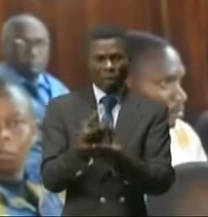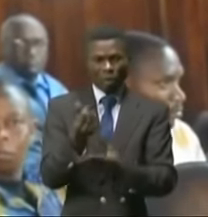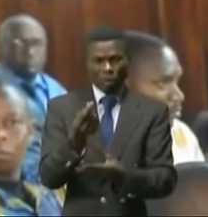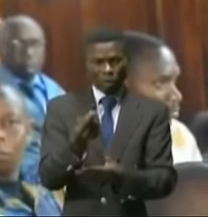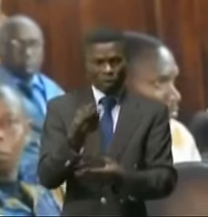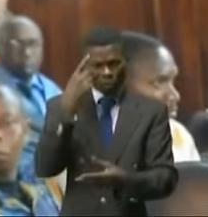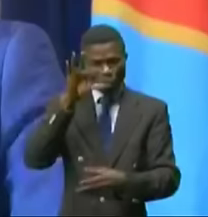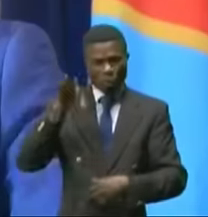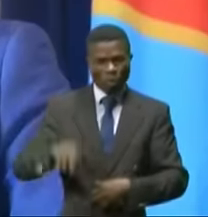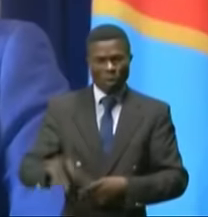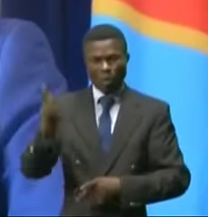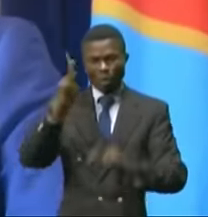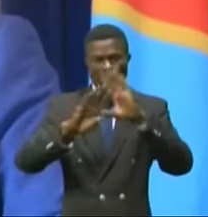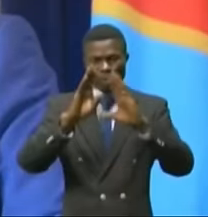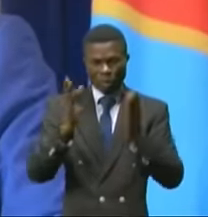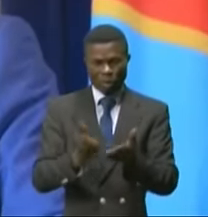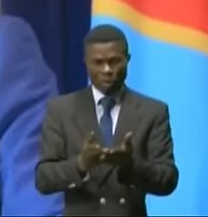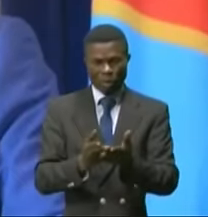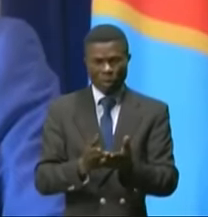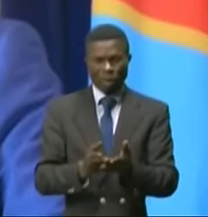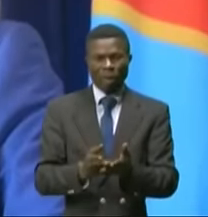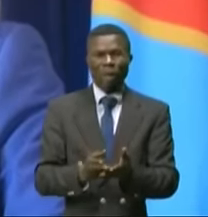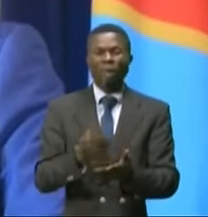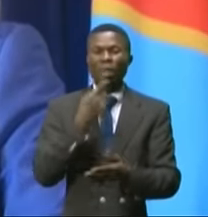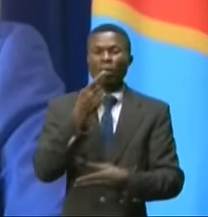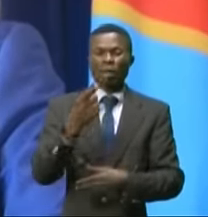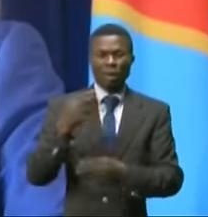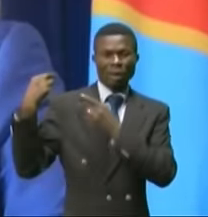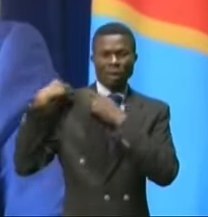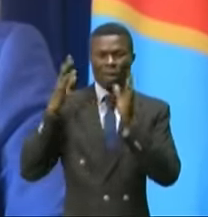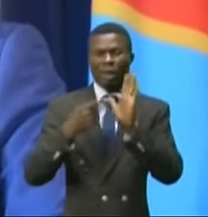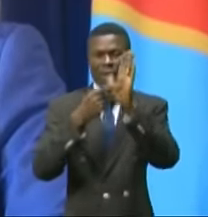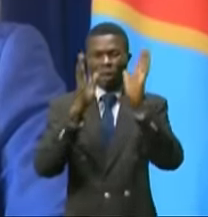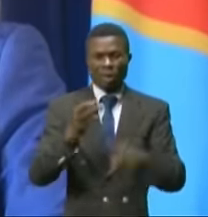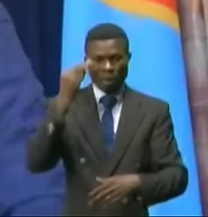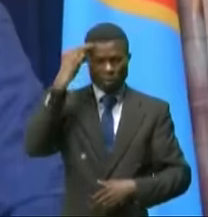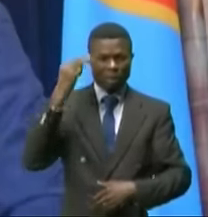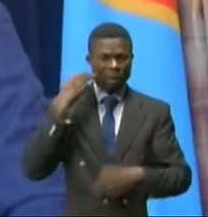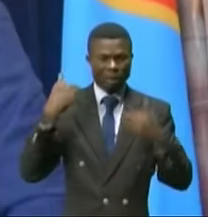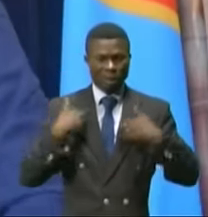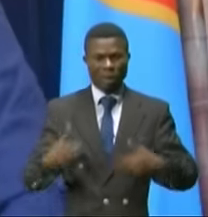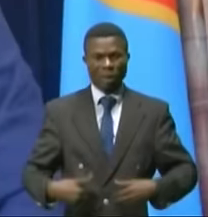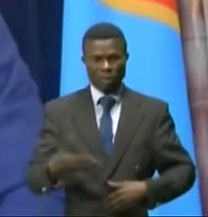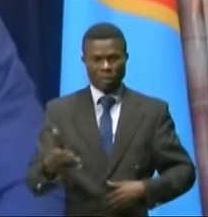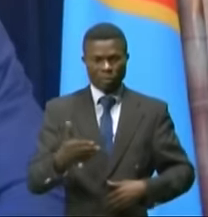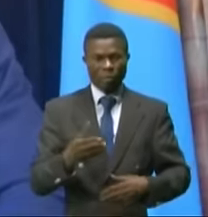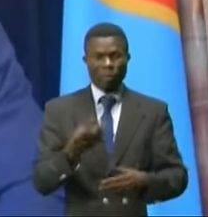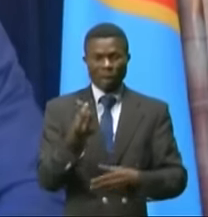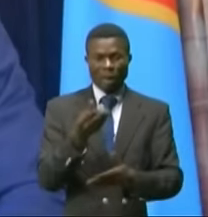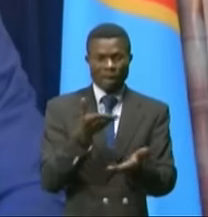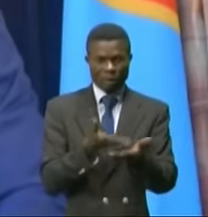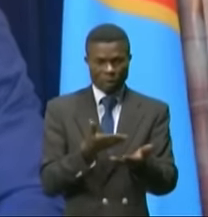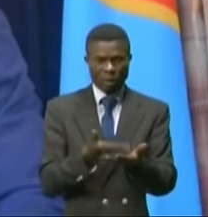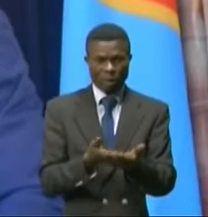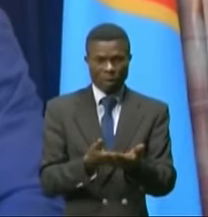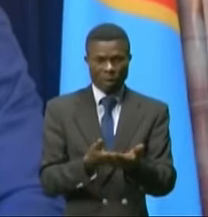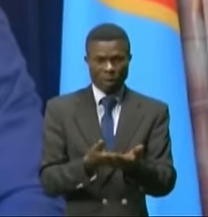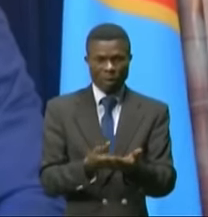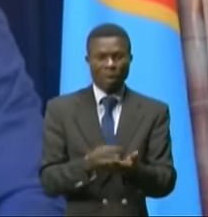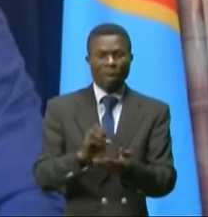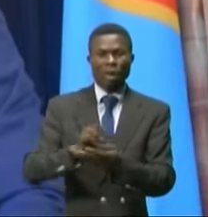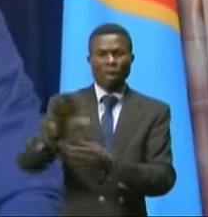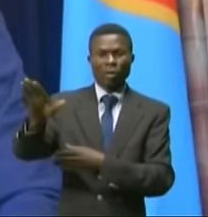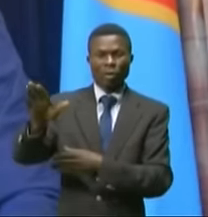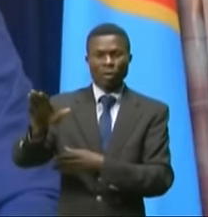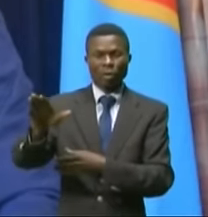le bien-être de la population, à lâcher le représentant du ministre de la Santé. Cette enveloppe va être orientée